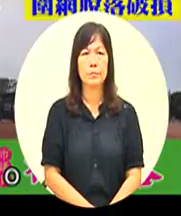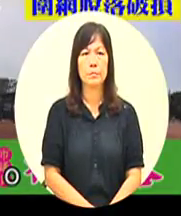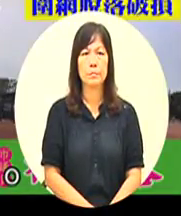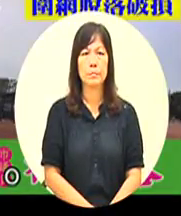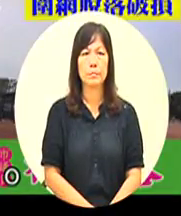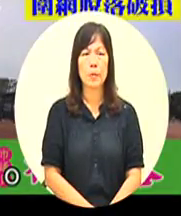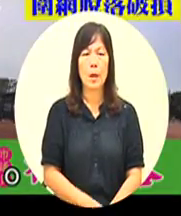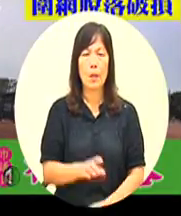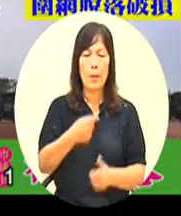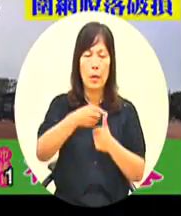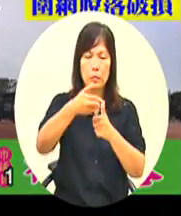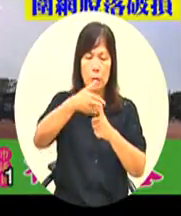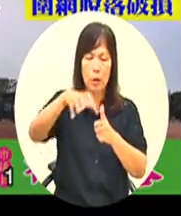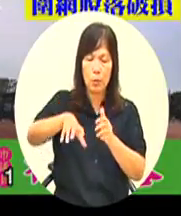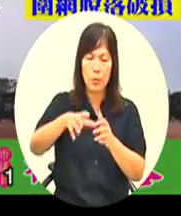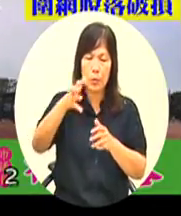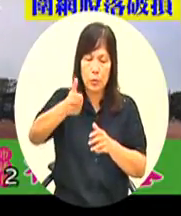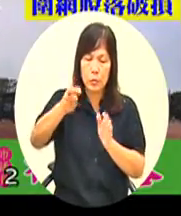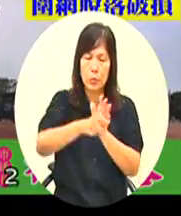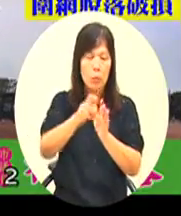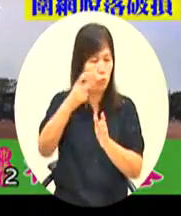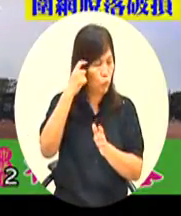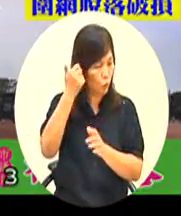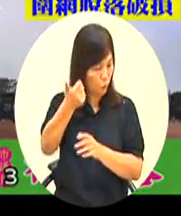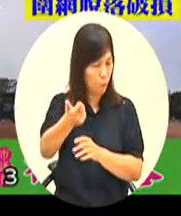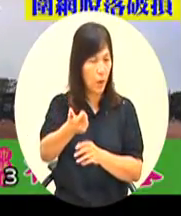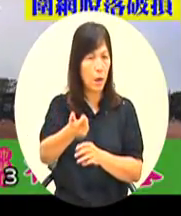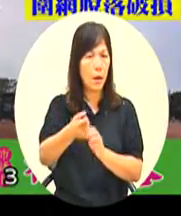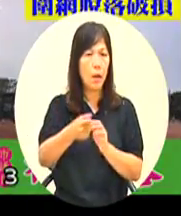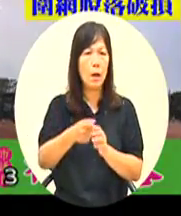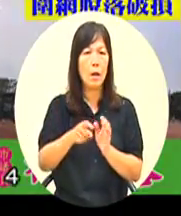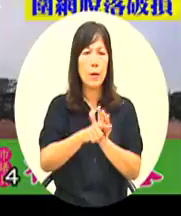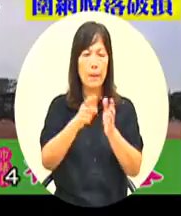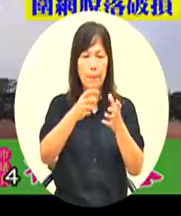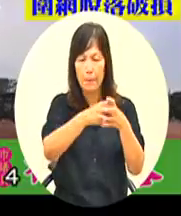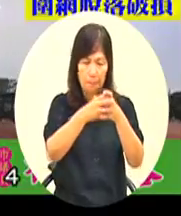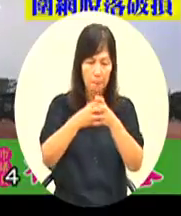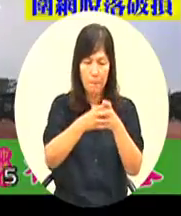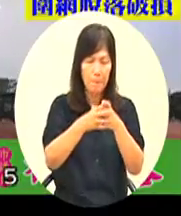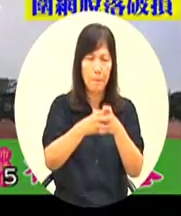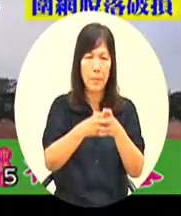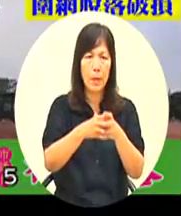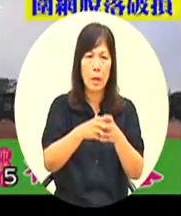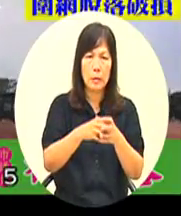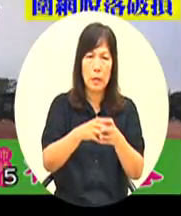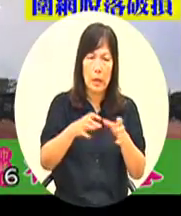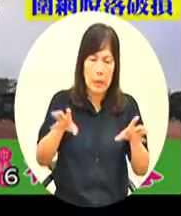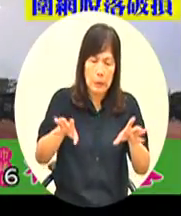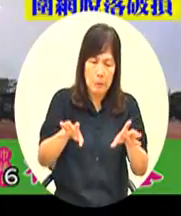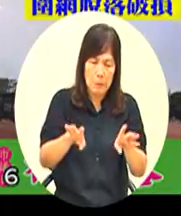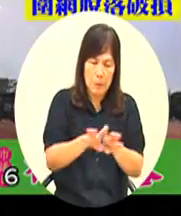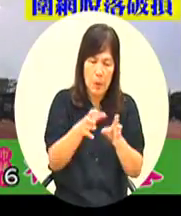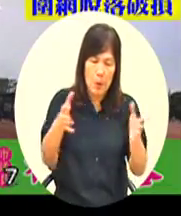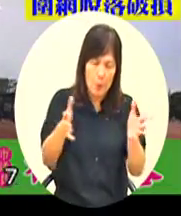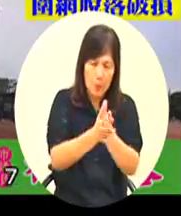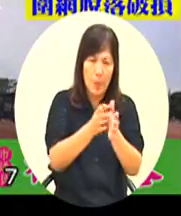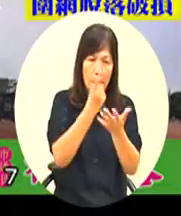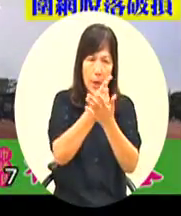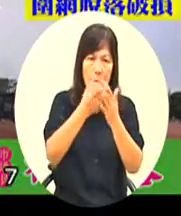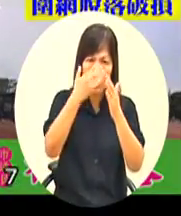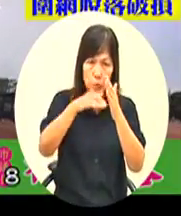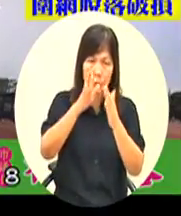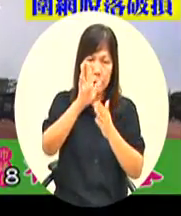个教育局局长，我觉得你很棒哈，你们整个团队都启动那个机制，把各所学